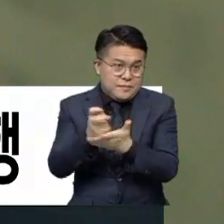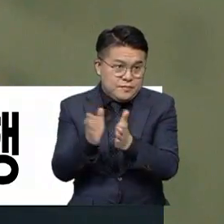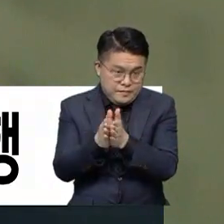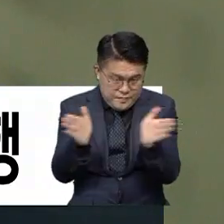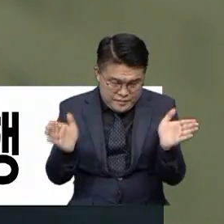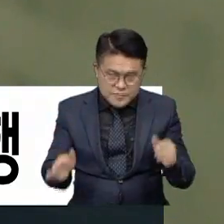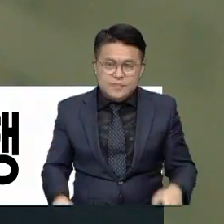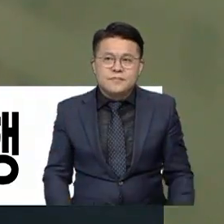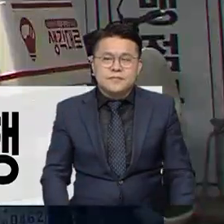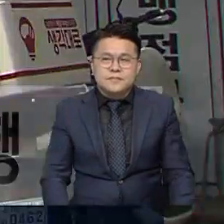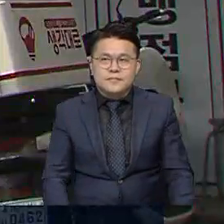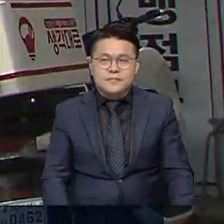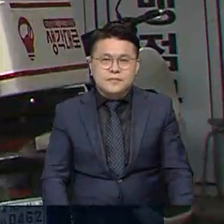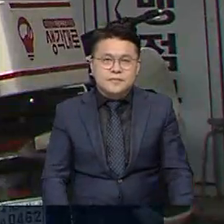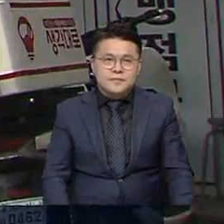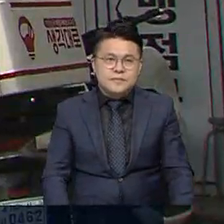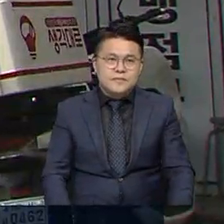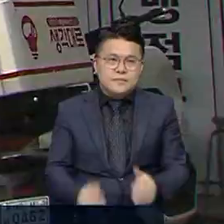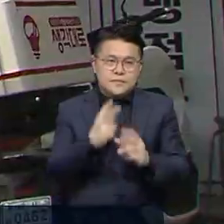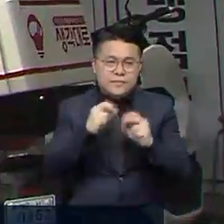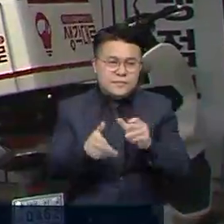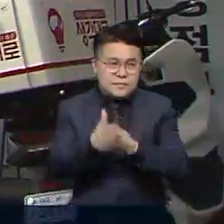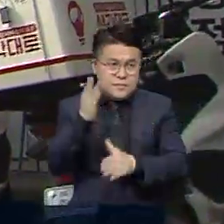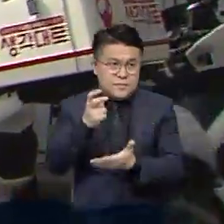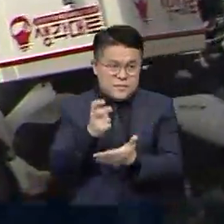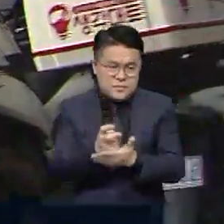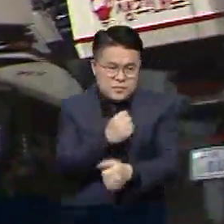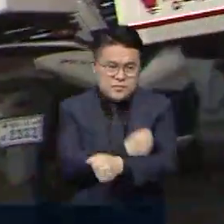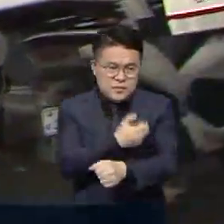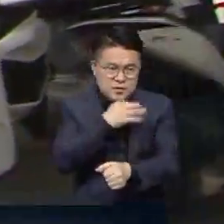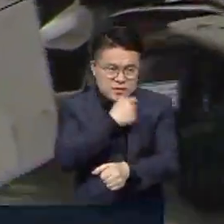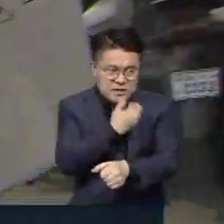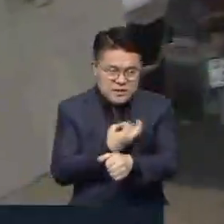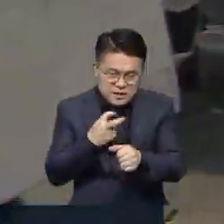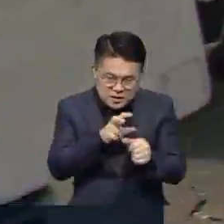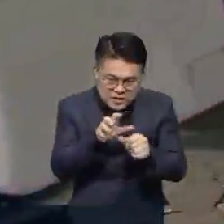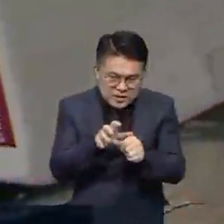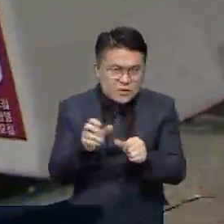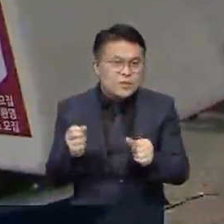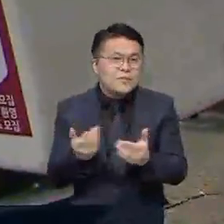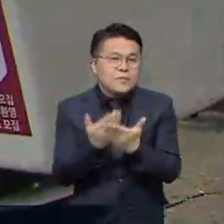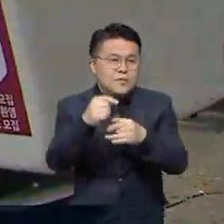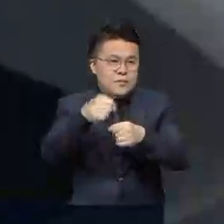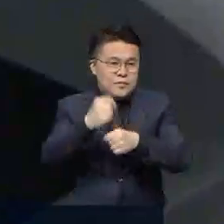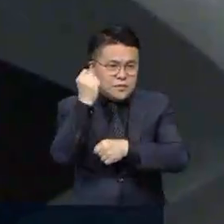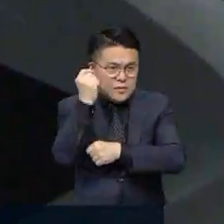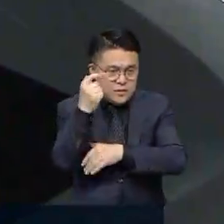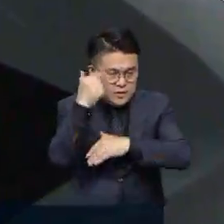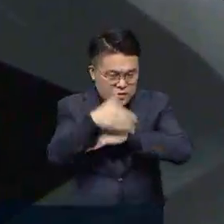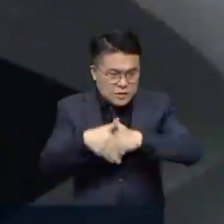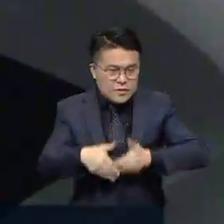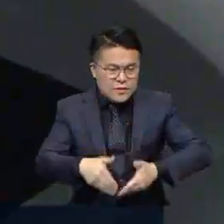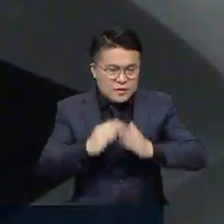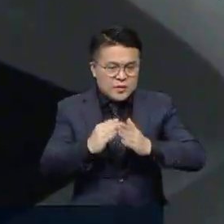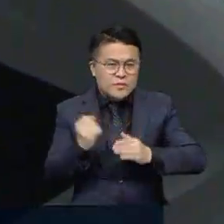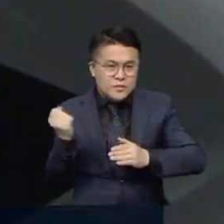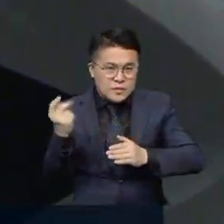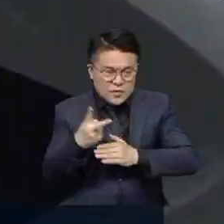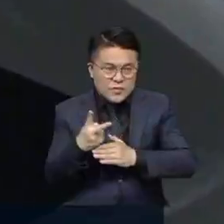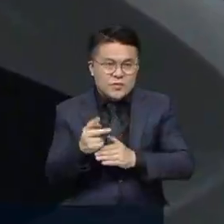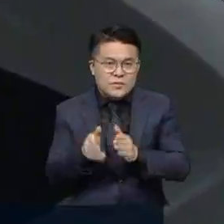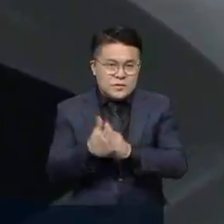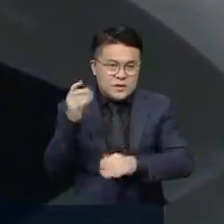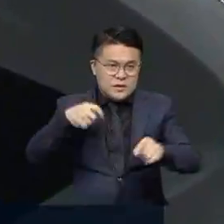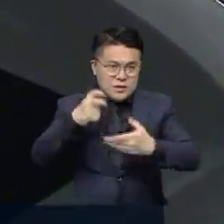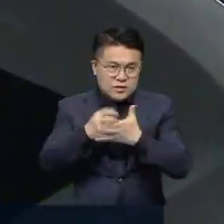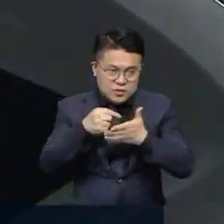들어갔습니다. 조례는 노동권익 보호와 증진을 위한 기본계획 수립과 시책사업 추진, 사회안전망